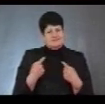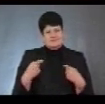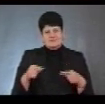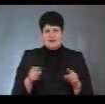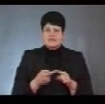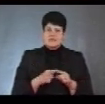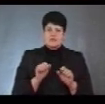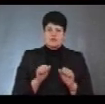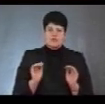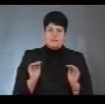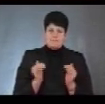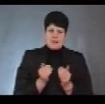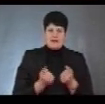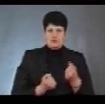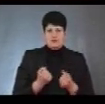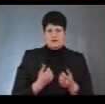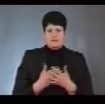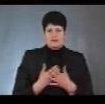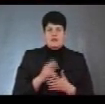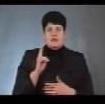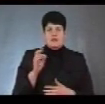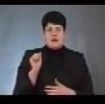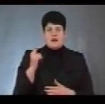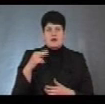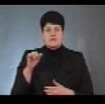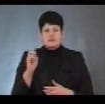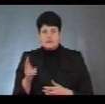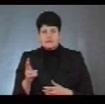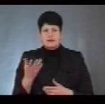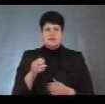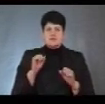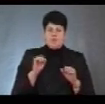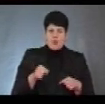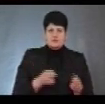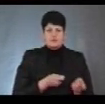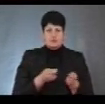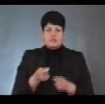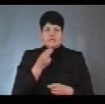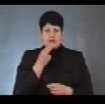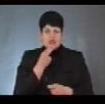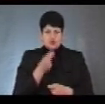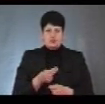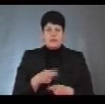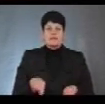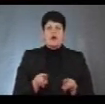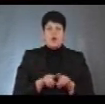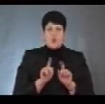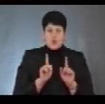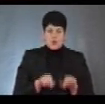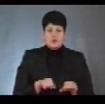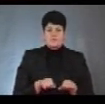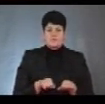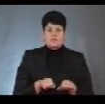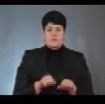може бути малий автомобіль, ну, до прикладу, «Кадік», але який зможе розвозити їжу потребуючим, а також в